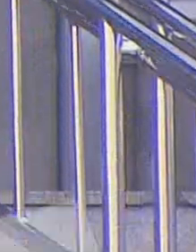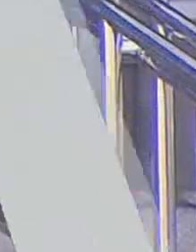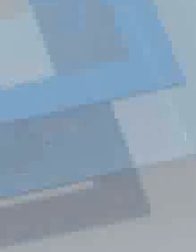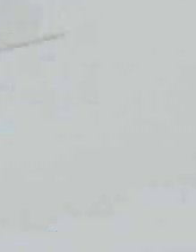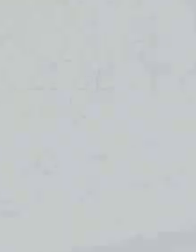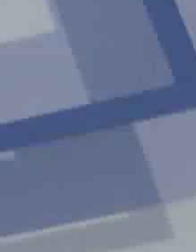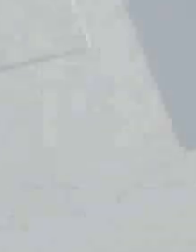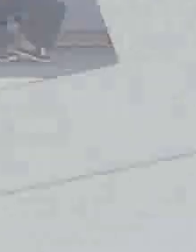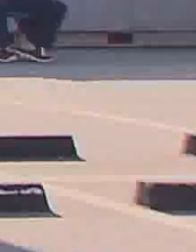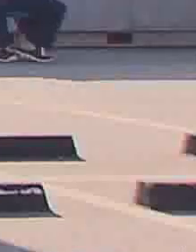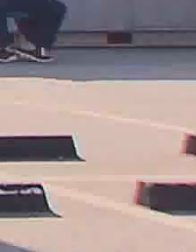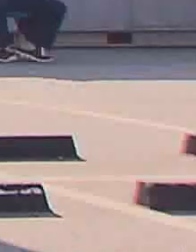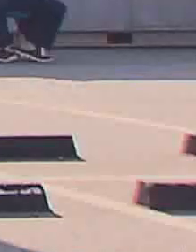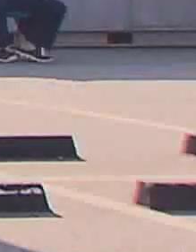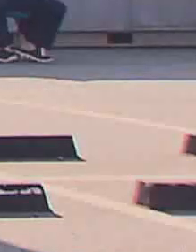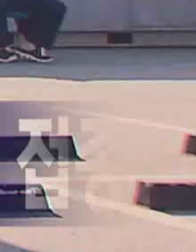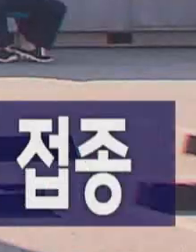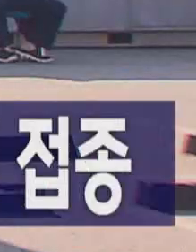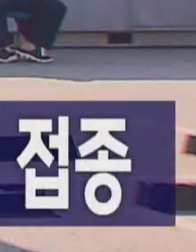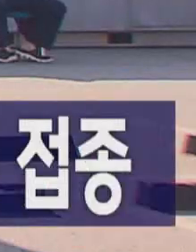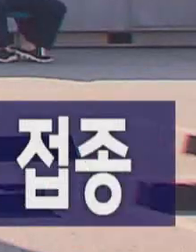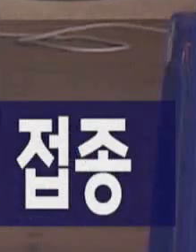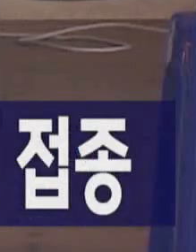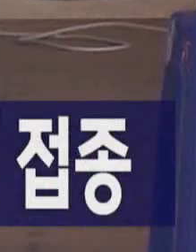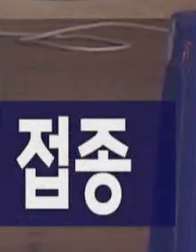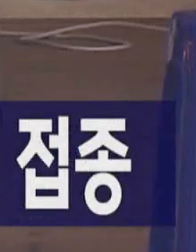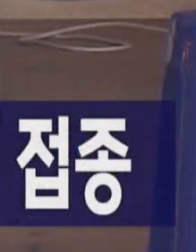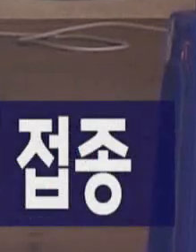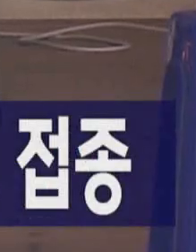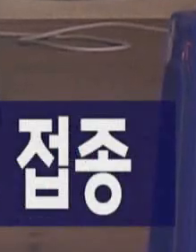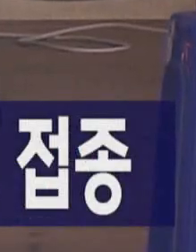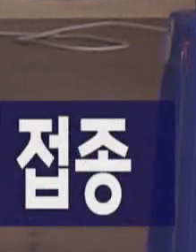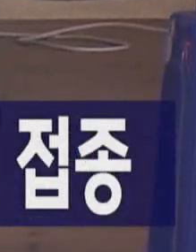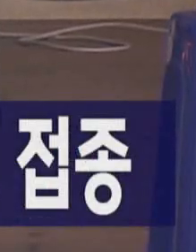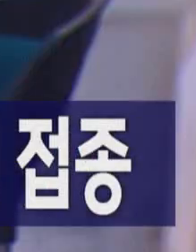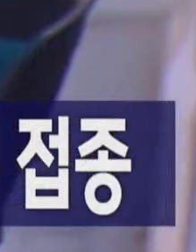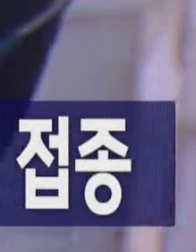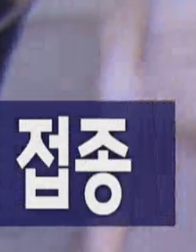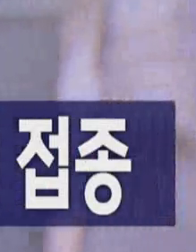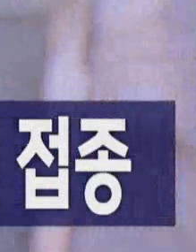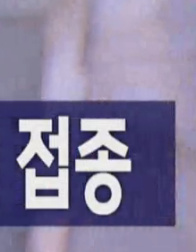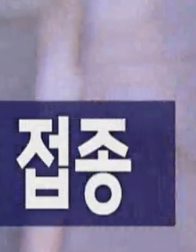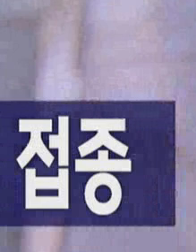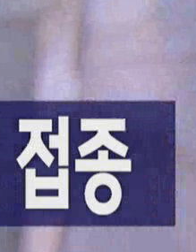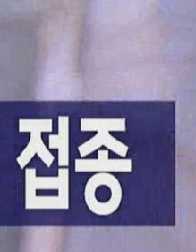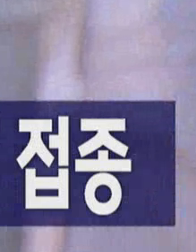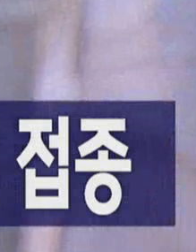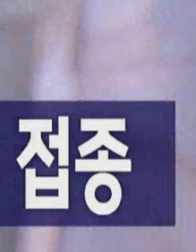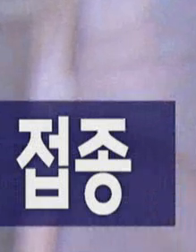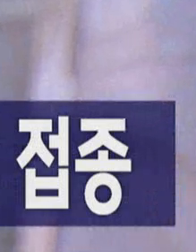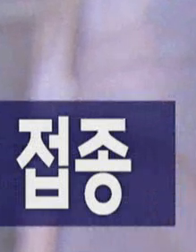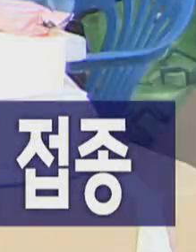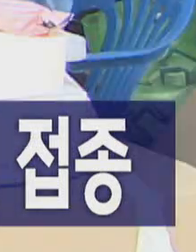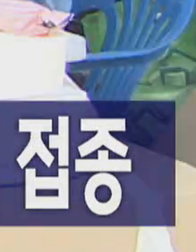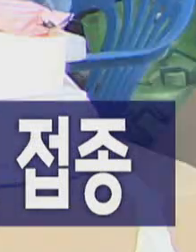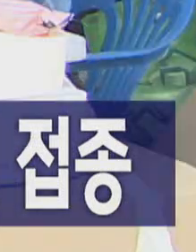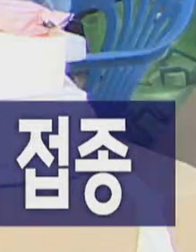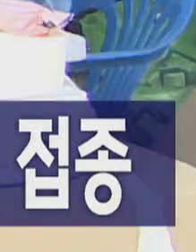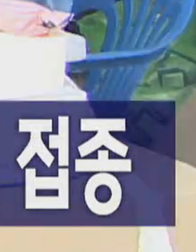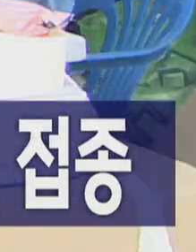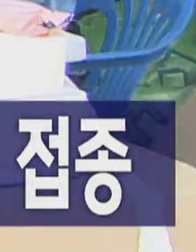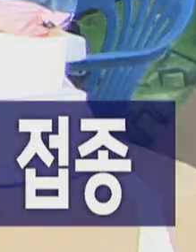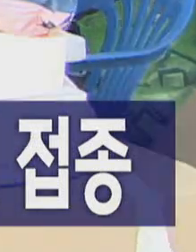입장입니다. 지난 주말 여수에서 코로나19 확진자가 대거 나오는 등 도내 설 연휴 감염세의